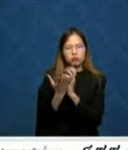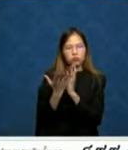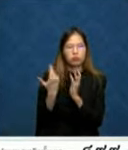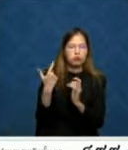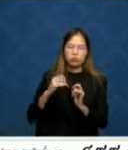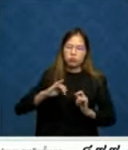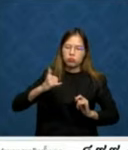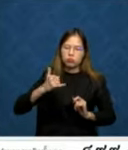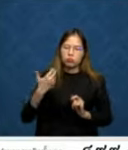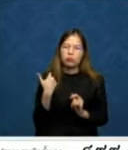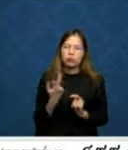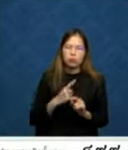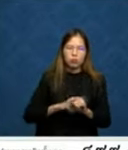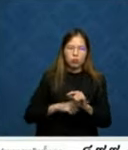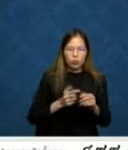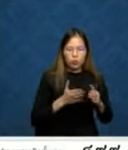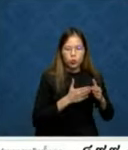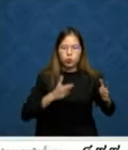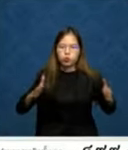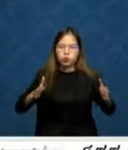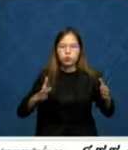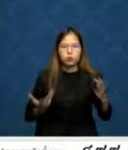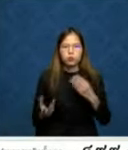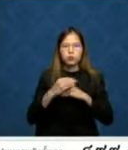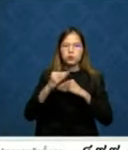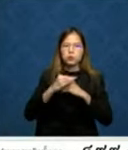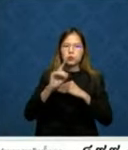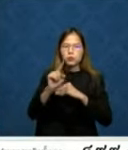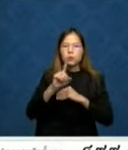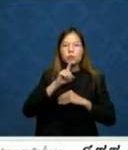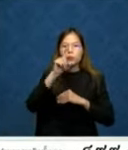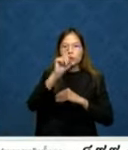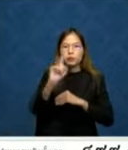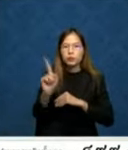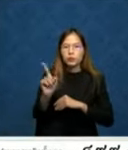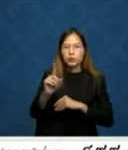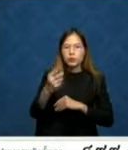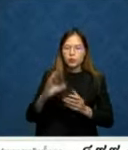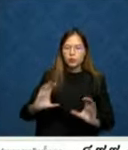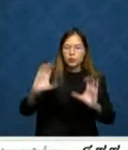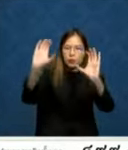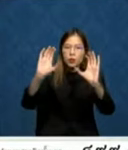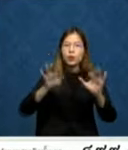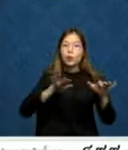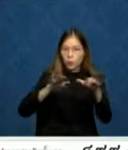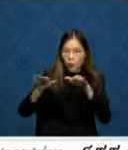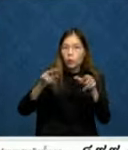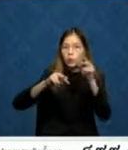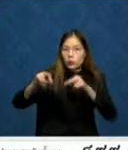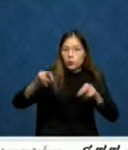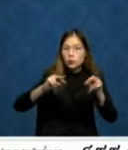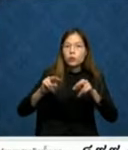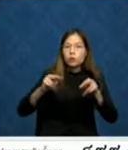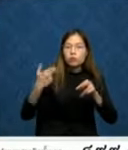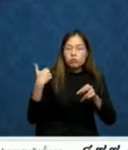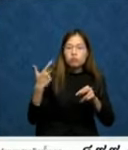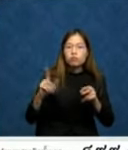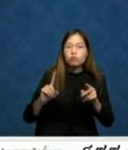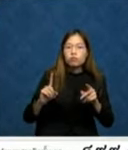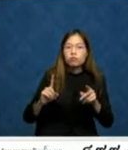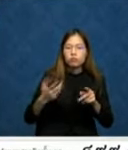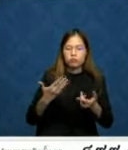ดเวลาเครดิตเทอมให้ยาวขึ้นกว่าเดิมคำถามก็คือรัฐบาลพร้อมเข้าไปตรวจสอบหรือไม่ว่าเป็นพฤติกร